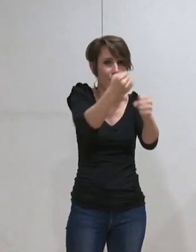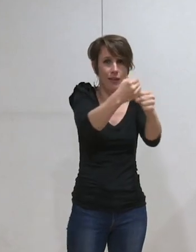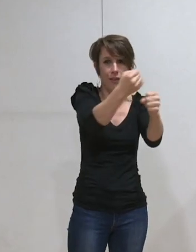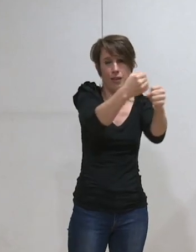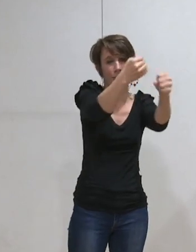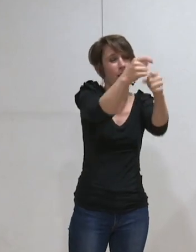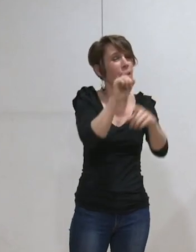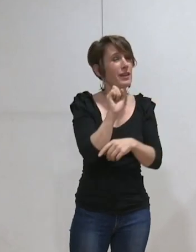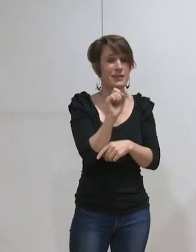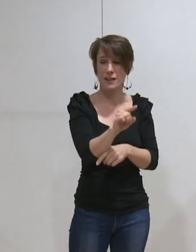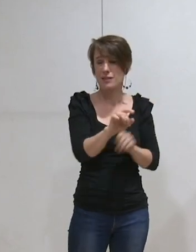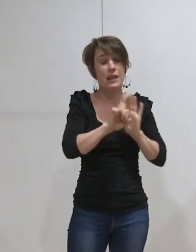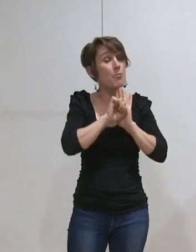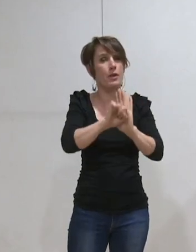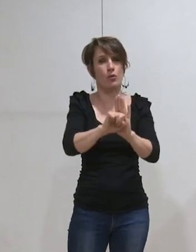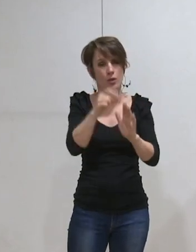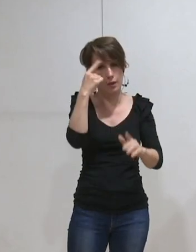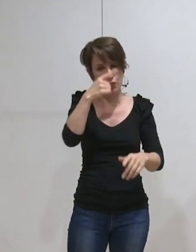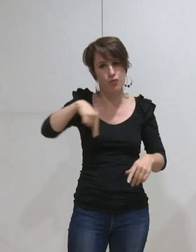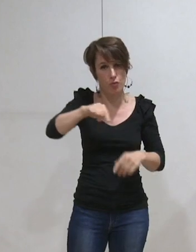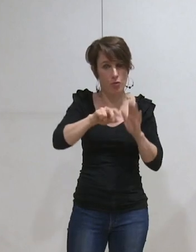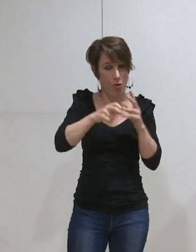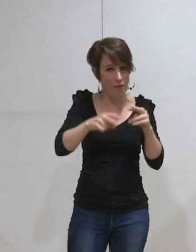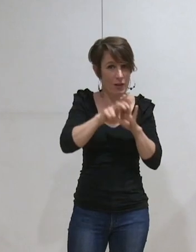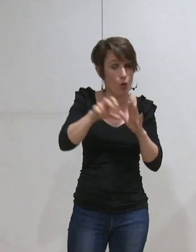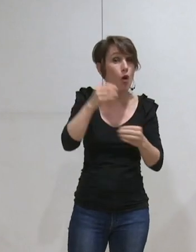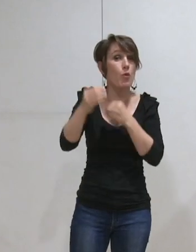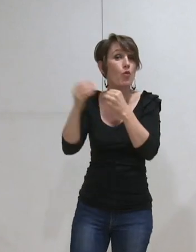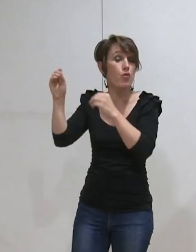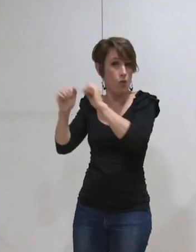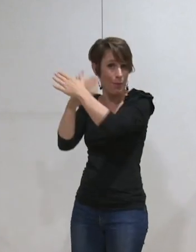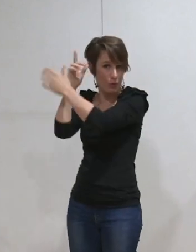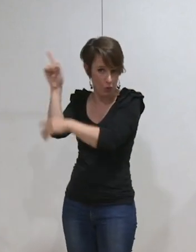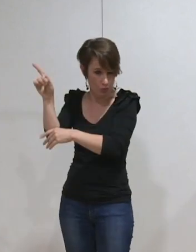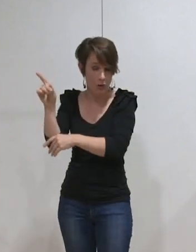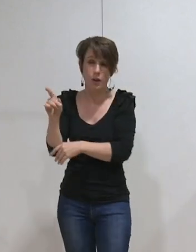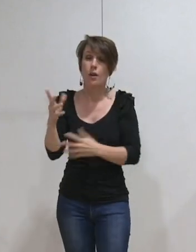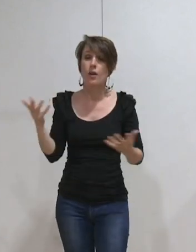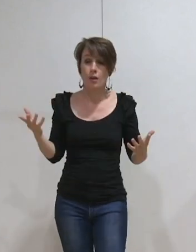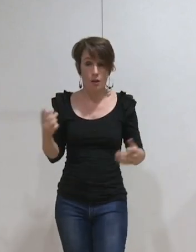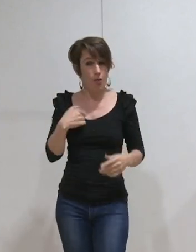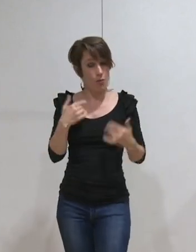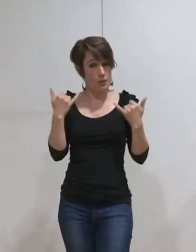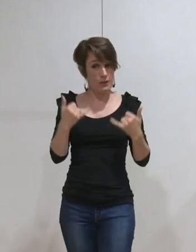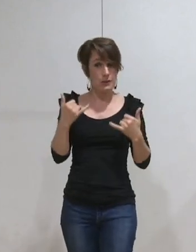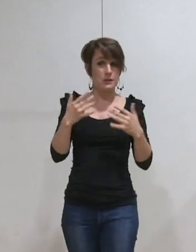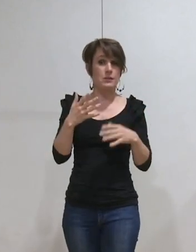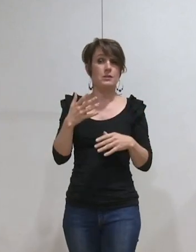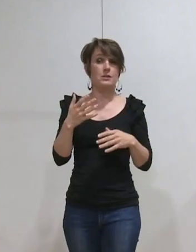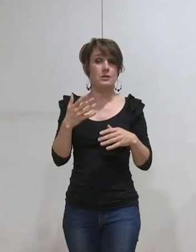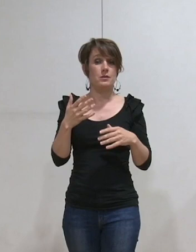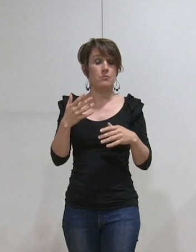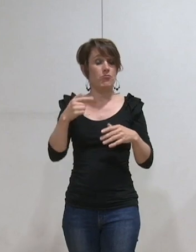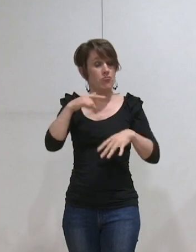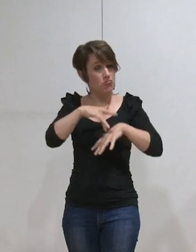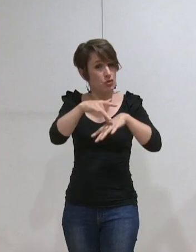majorité métropolitaine la métropole prend problème à bras le corp et a dès le mois de décembre dernier voté le